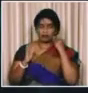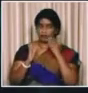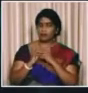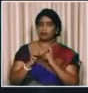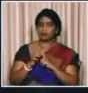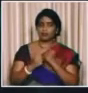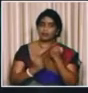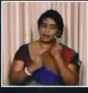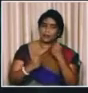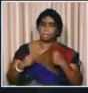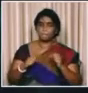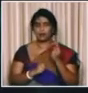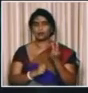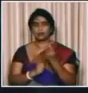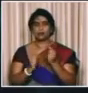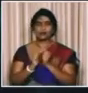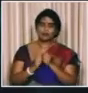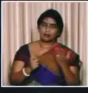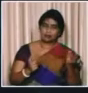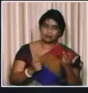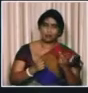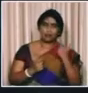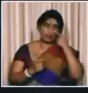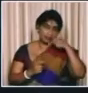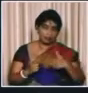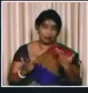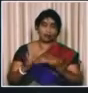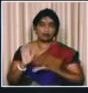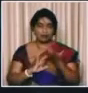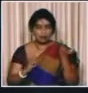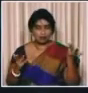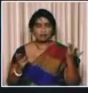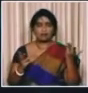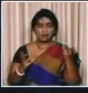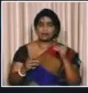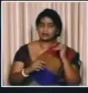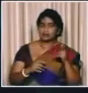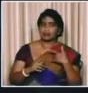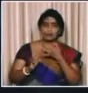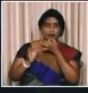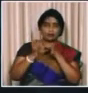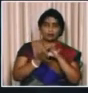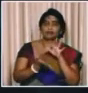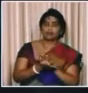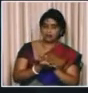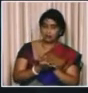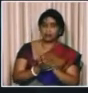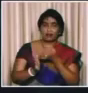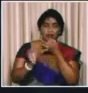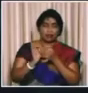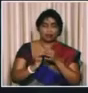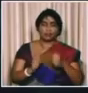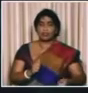එක වාහනේ බයික් දෙක තුනයි වැඩ කරන්න බෑ තෙල් නෑ යන්න බෑ හරිද සමහර විට අපි පැමිණිල්ලක් දාන්න ගිපුවාම පැමිණිල්ල දාන්න